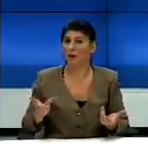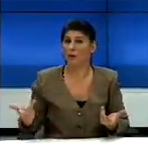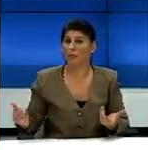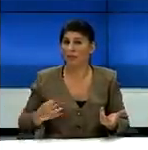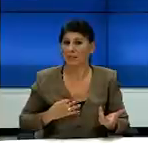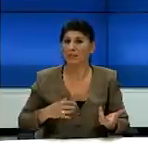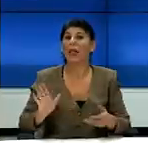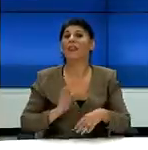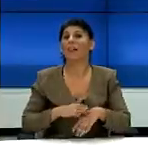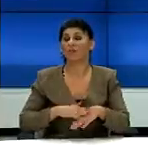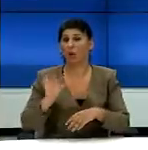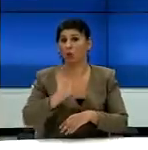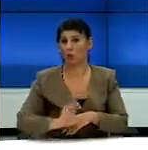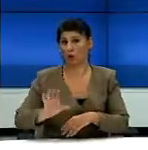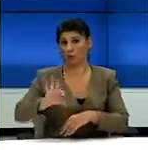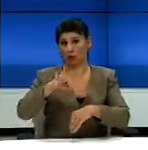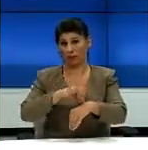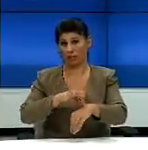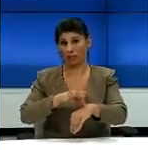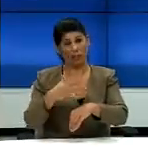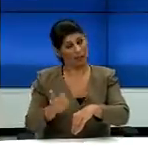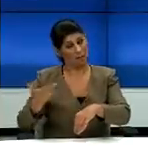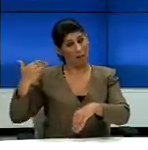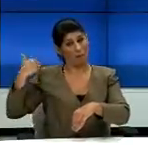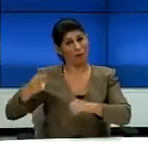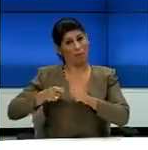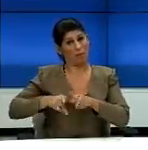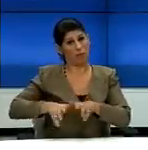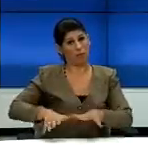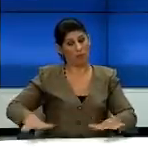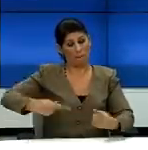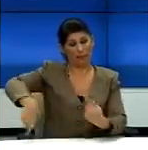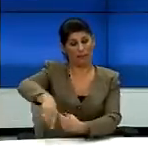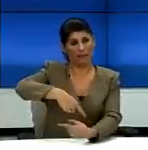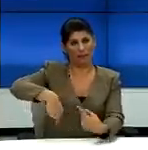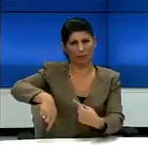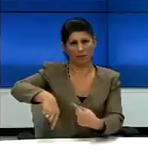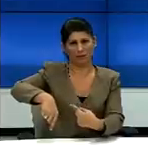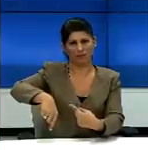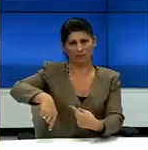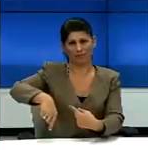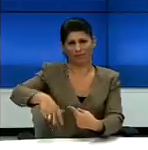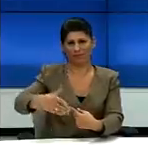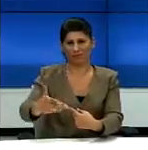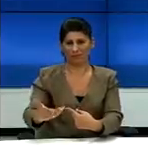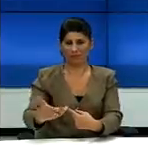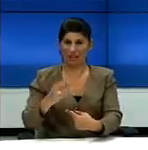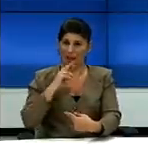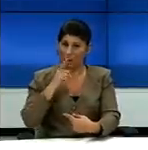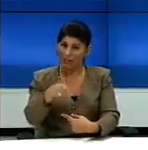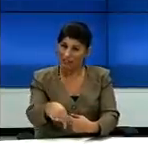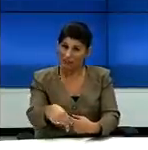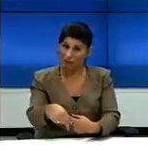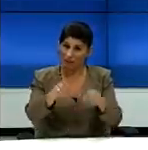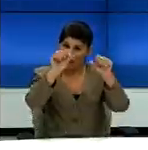Πώς λέτε λοιπόν ότι δεν φταίει ο τουρισμός για τα κρούσματα? Το είχαμε από πριν και το διαδώσαμε εμείς μεταξύ μας. Η απάντηση σε αυτό ήταν